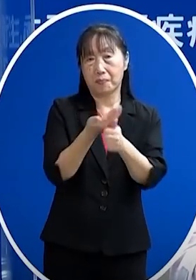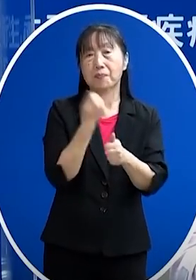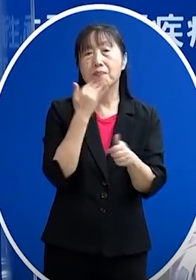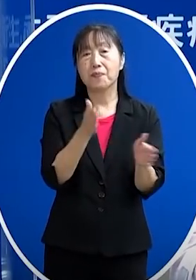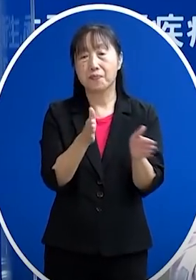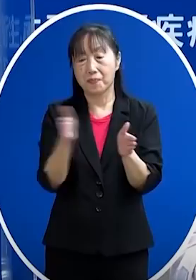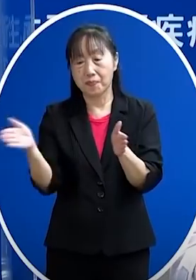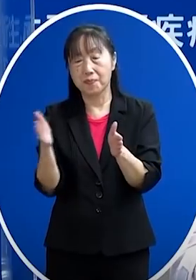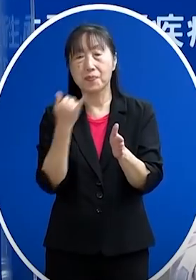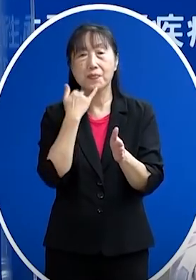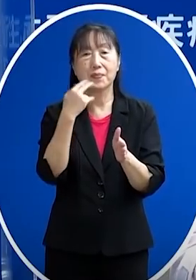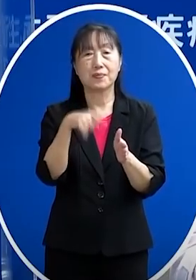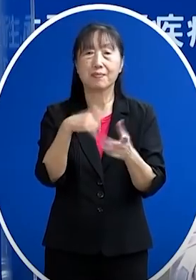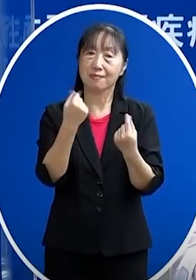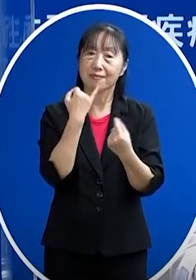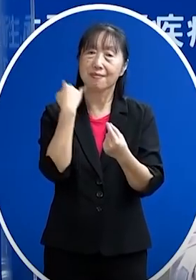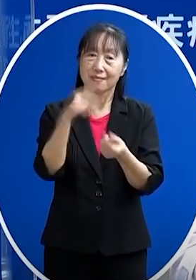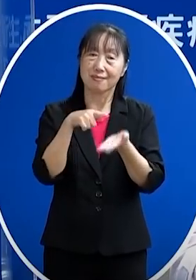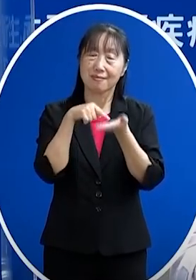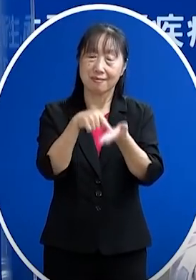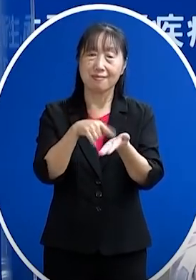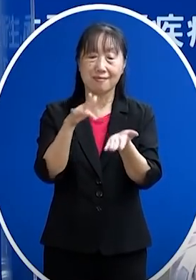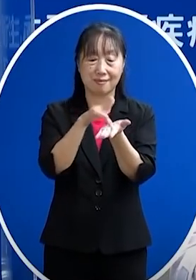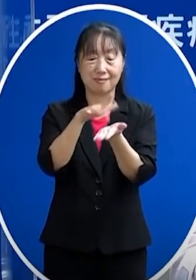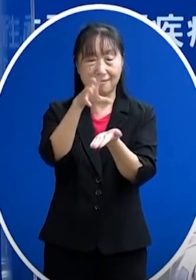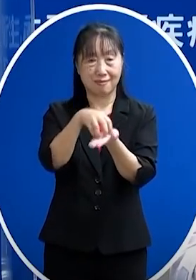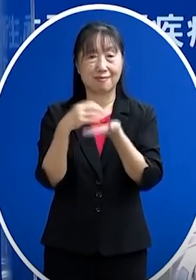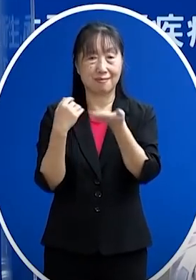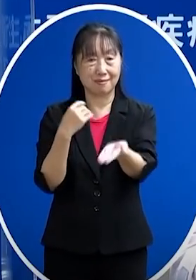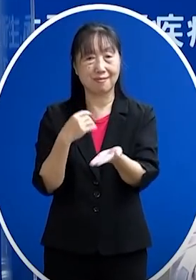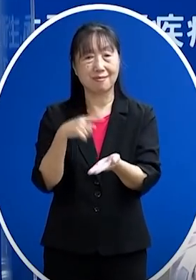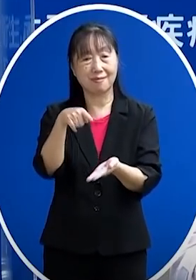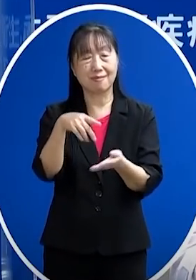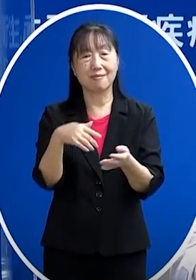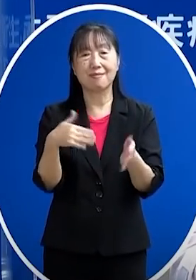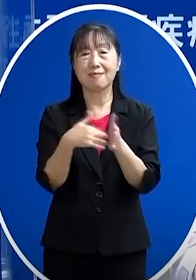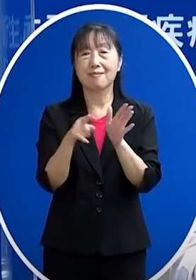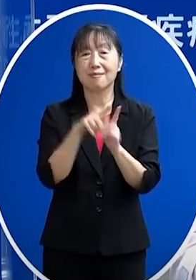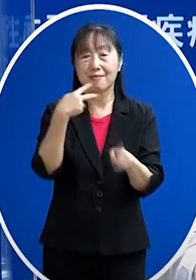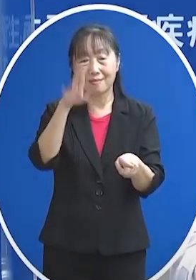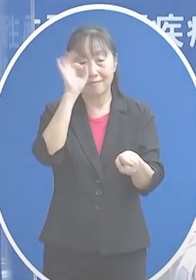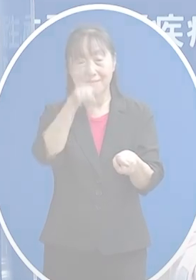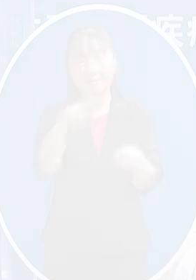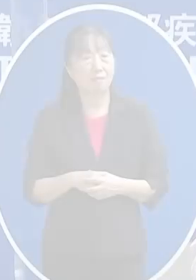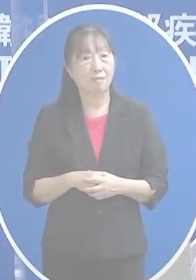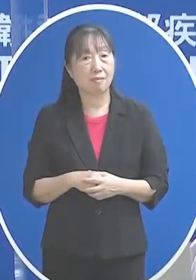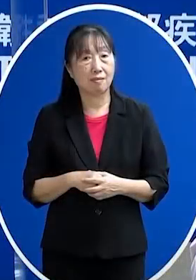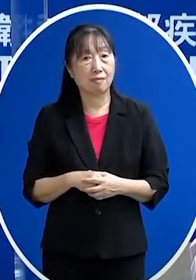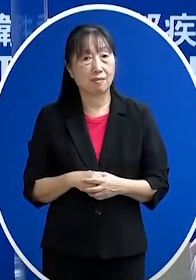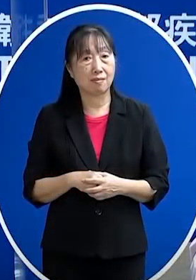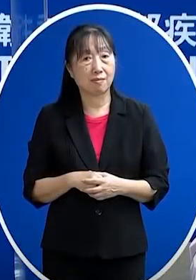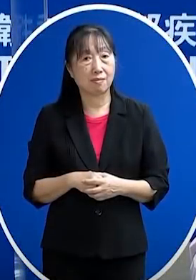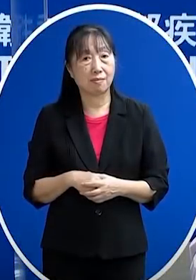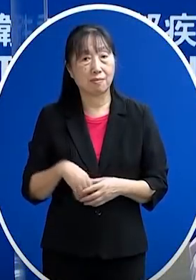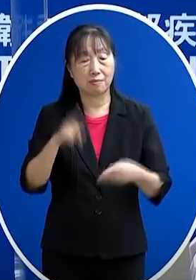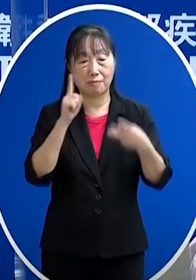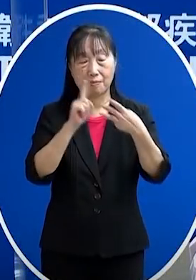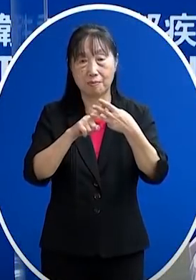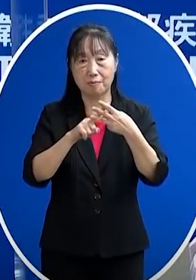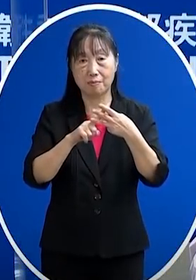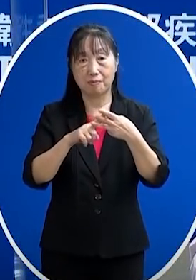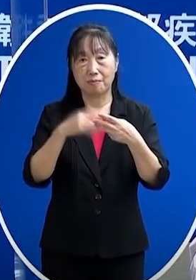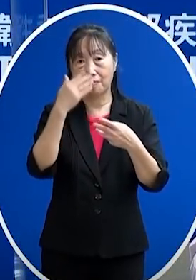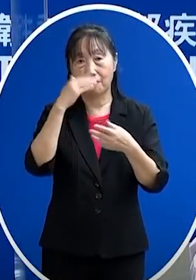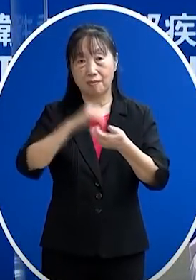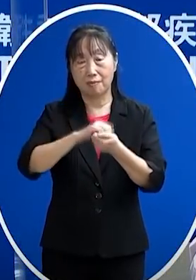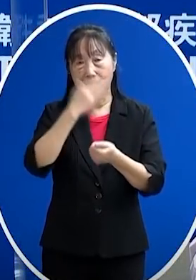可以申请来做认可的药证。好，那这都到时候看他的一个科学的数据来定。那我们必胜执行长一向